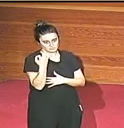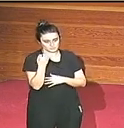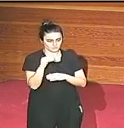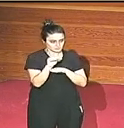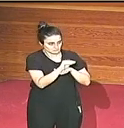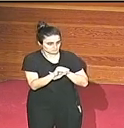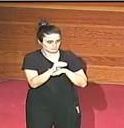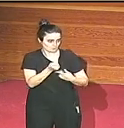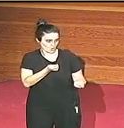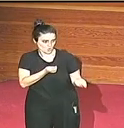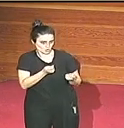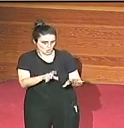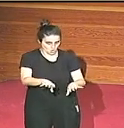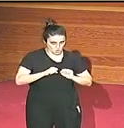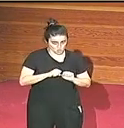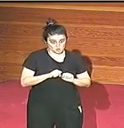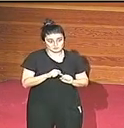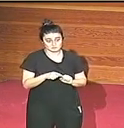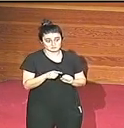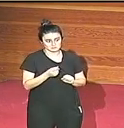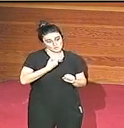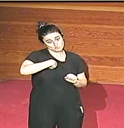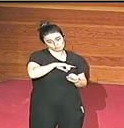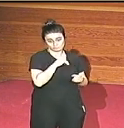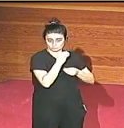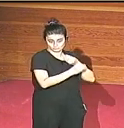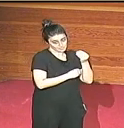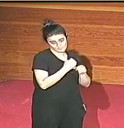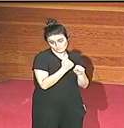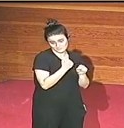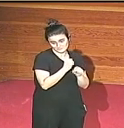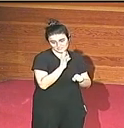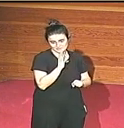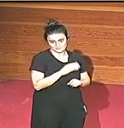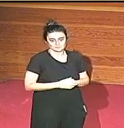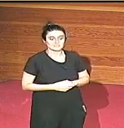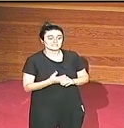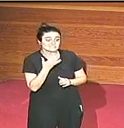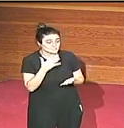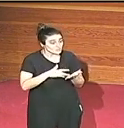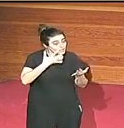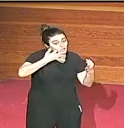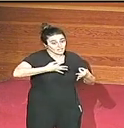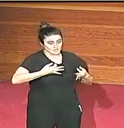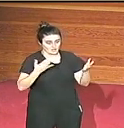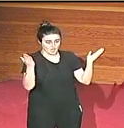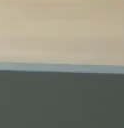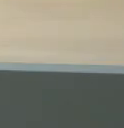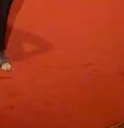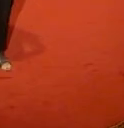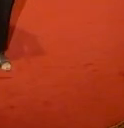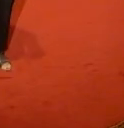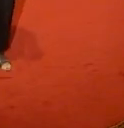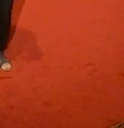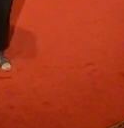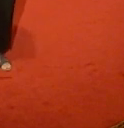kontrolatzea, eta neurre handi batean lan hori egiten ez dugulako. Sinesgarritasun krisi batean erdian gaude, eta horren aurka borrokatu behar